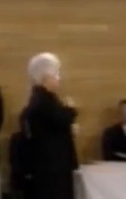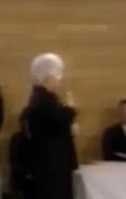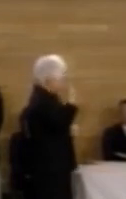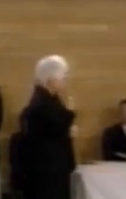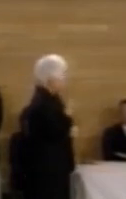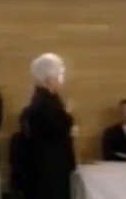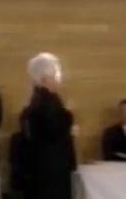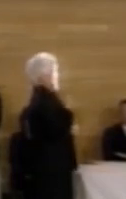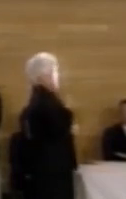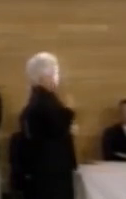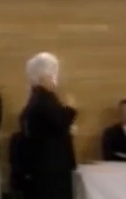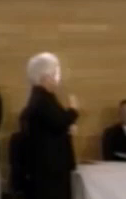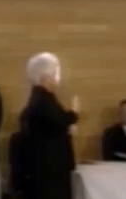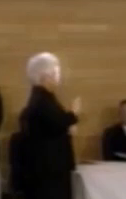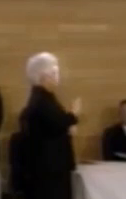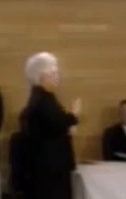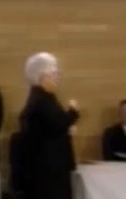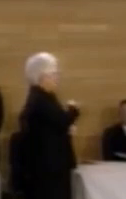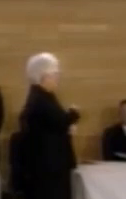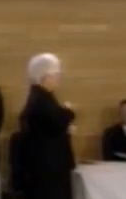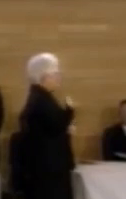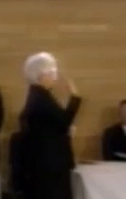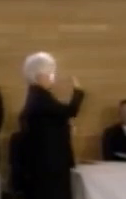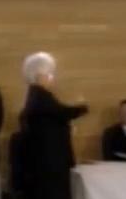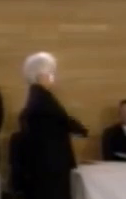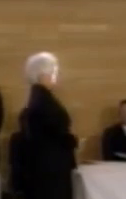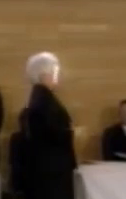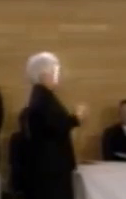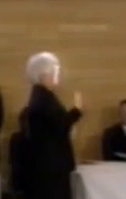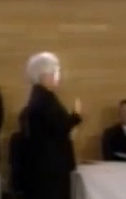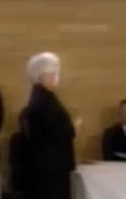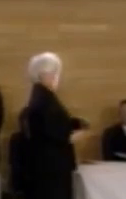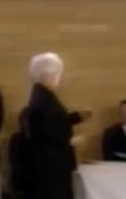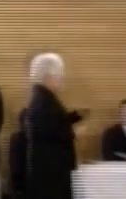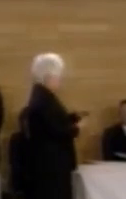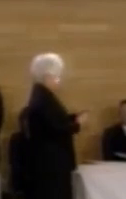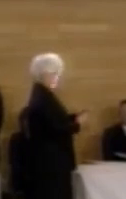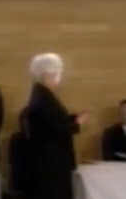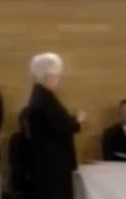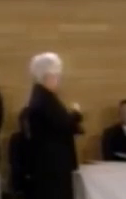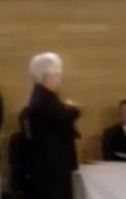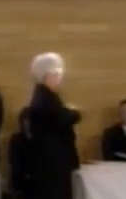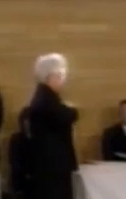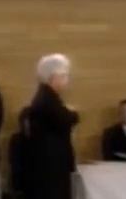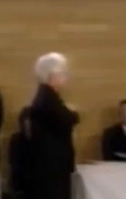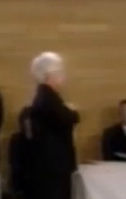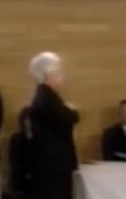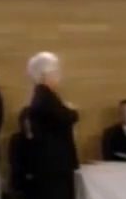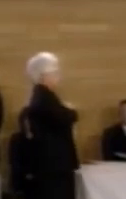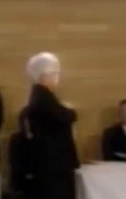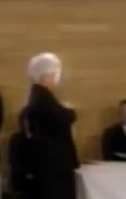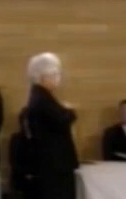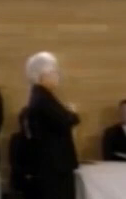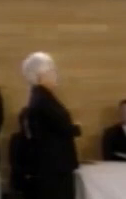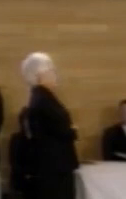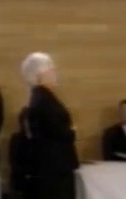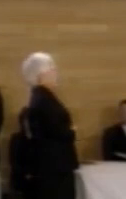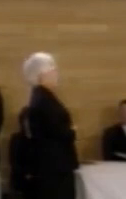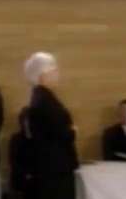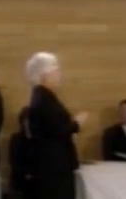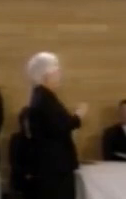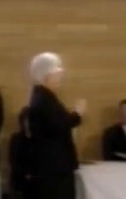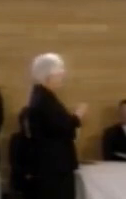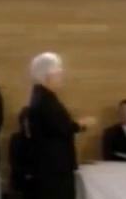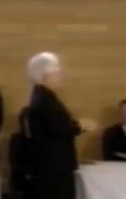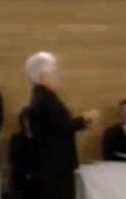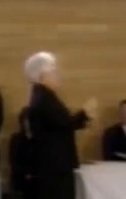われ、心も体も極限の状態の中、それでも復旧復興に